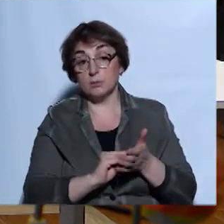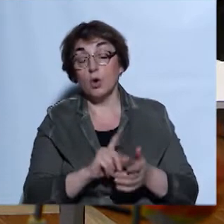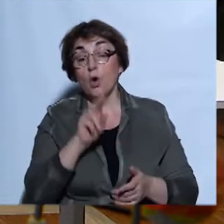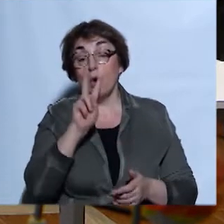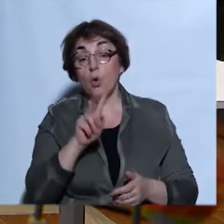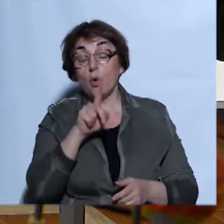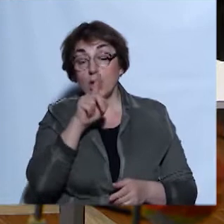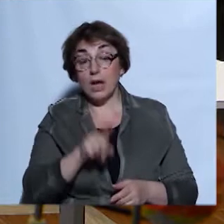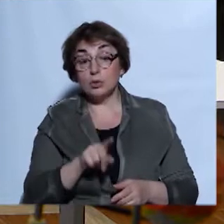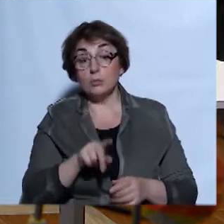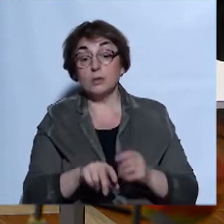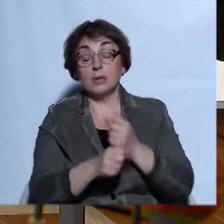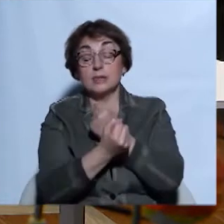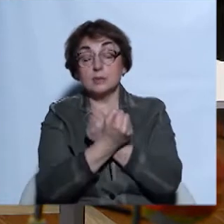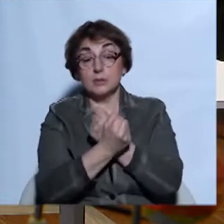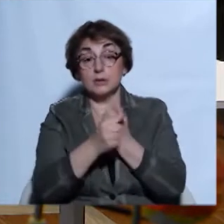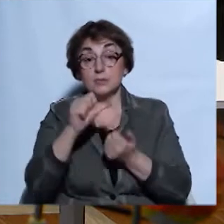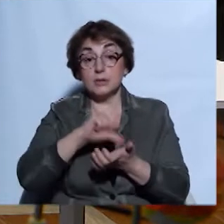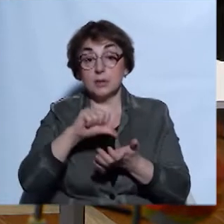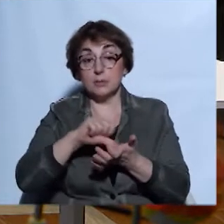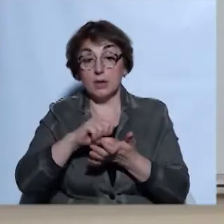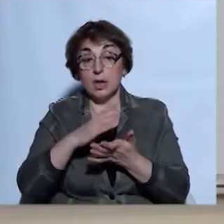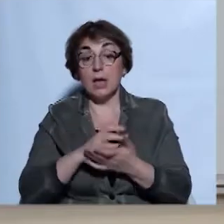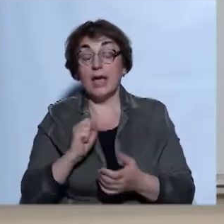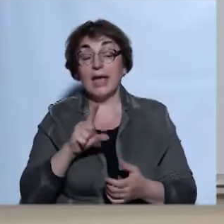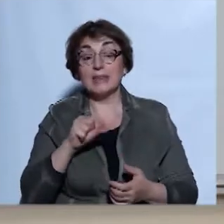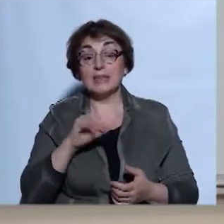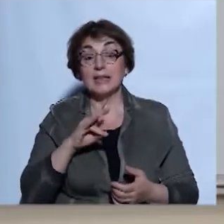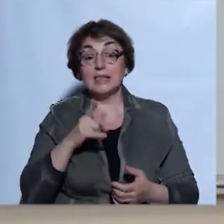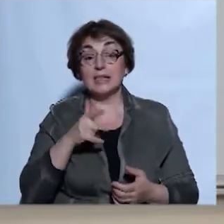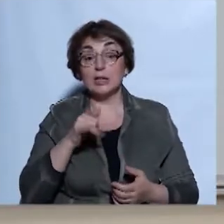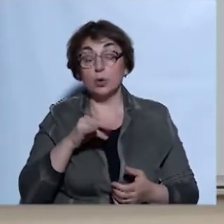ორატომიანი სპირტების წარმომადგენელია ეთილენ გლიკოლი.